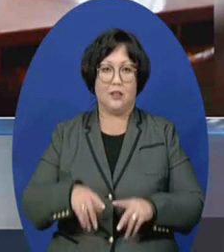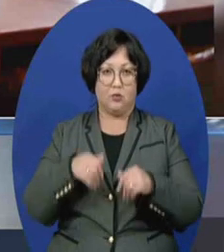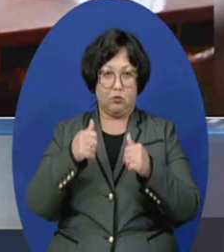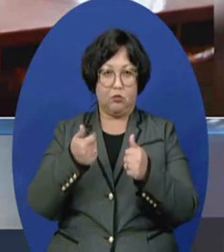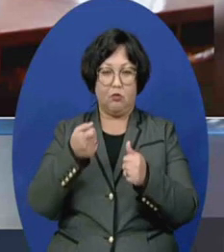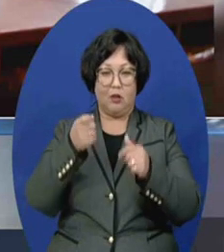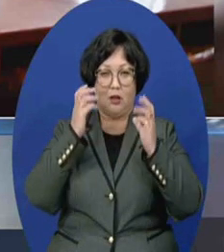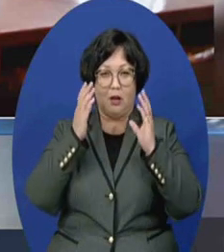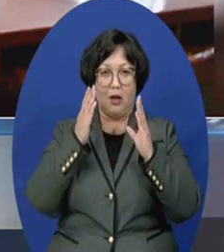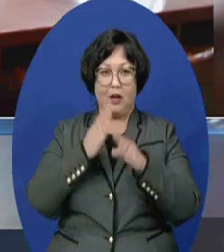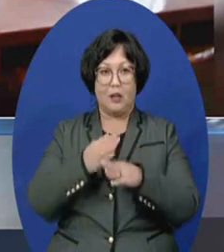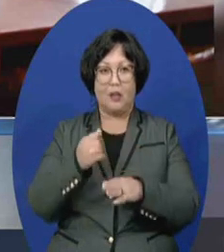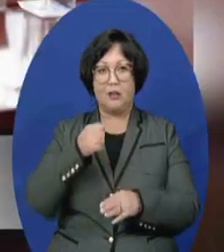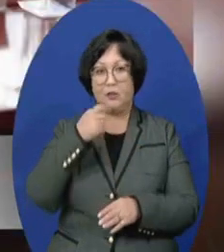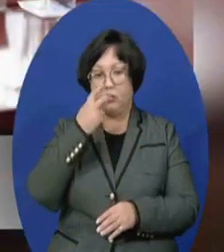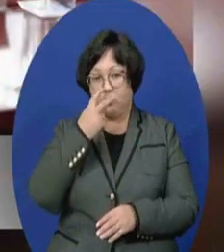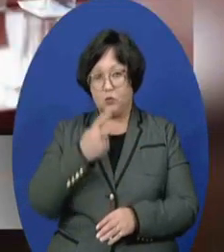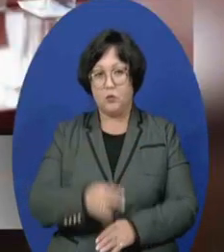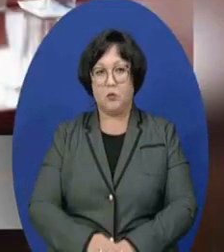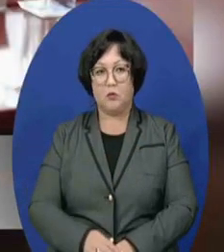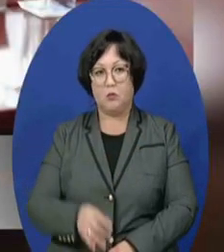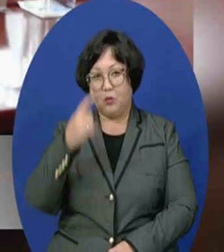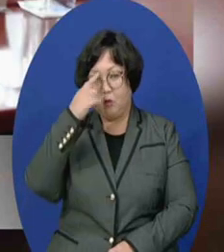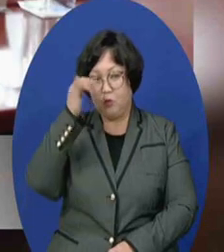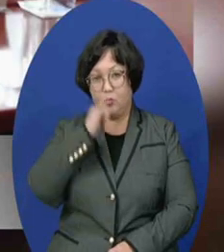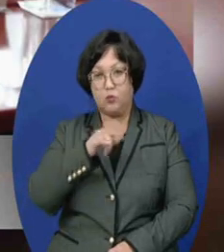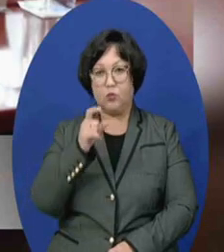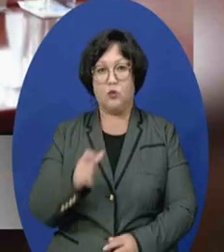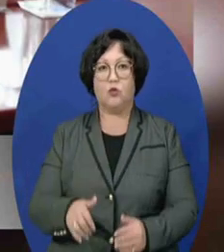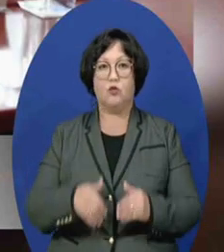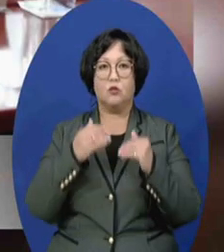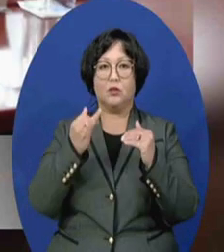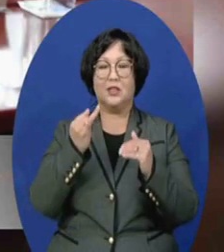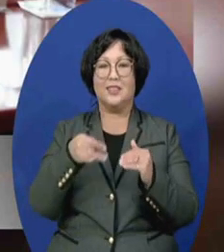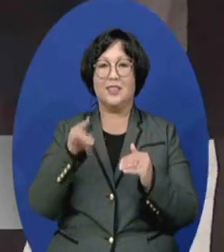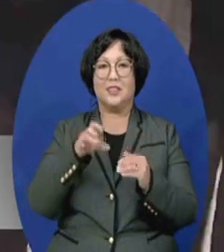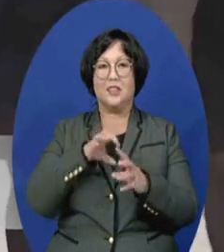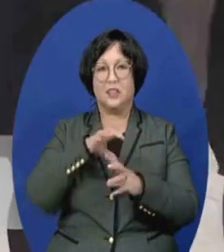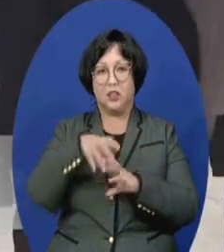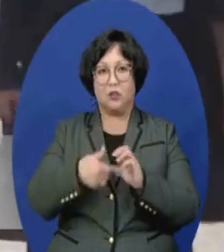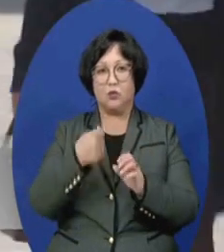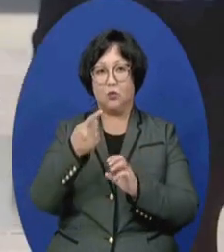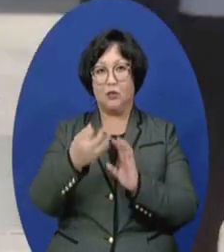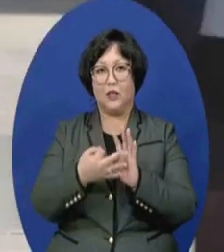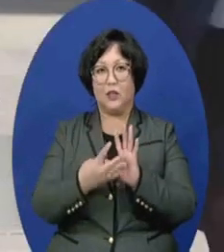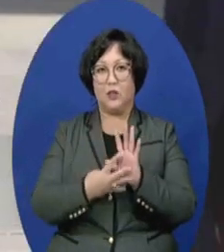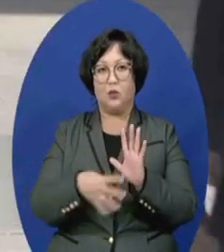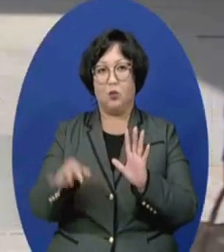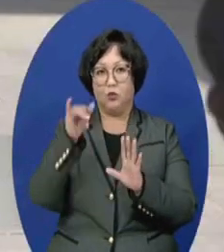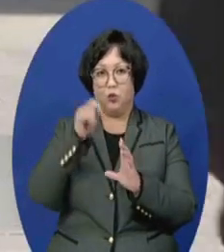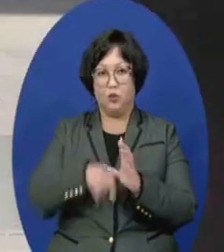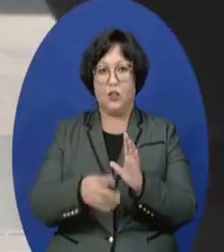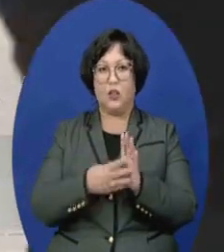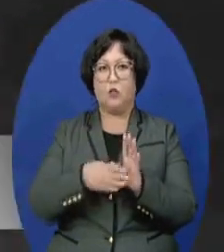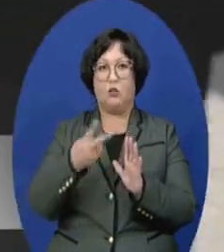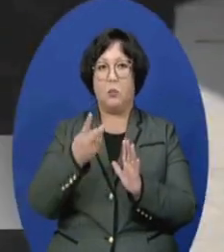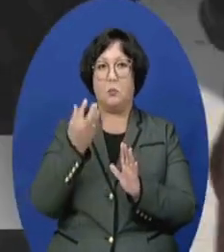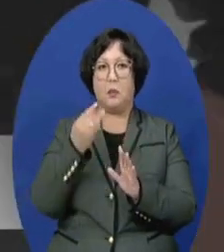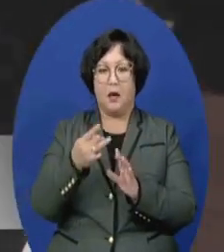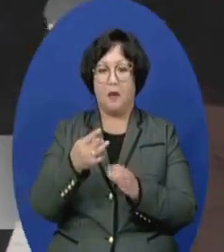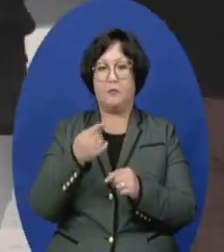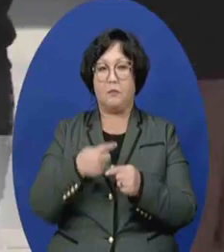анхаарал хандуулж ажиллана гэж үзэж байна. Манай улс хүний хөгжлийн индексээр дэлхийн 189 орноос 92 дугаар байр тэрмэлэгдэж